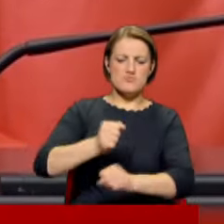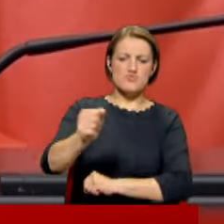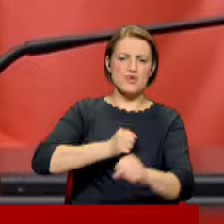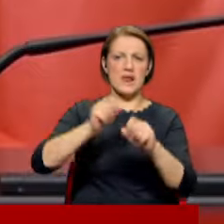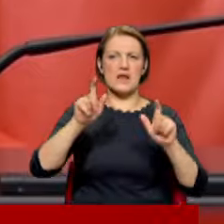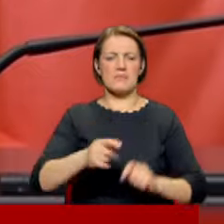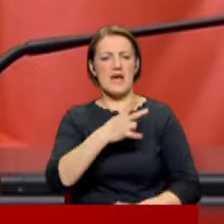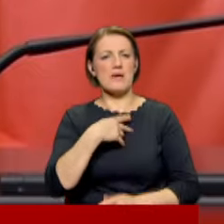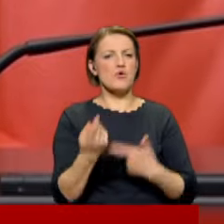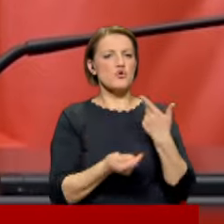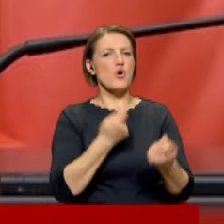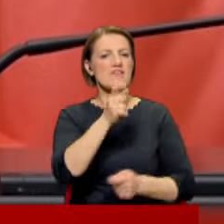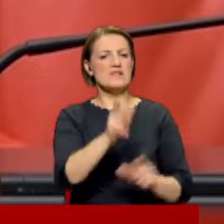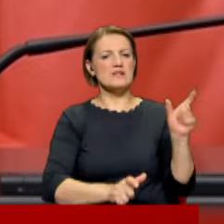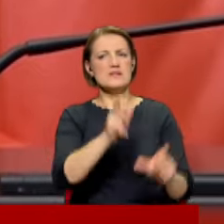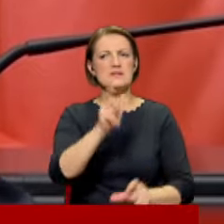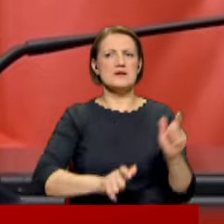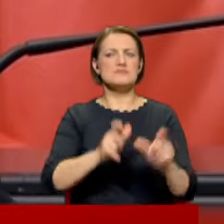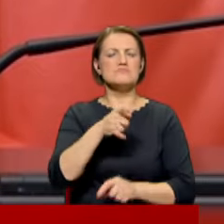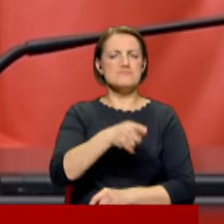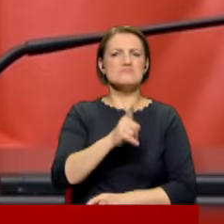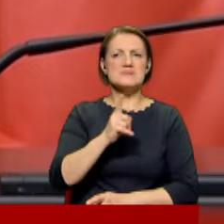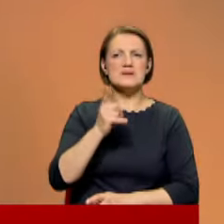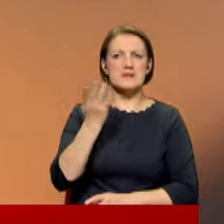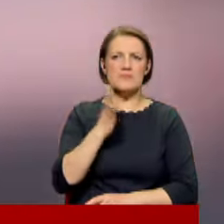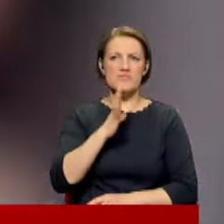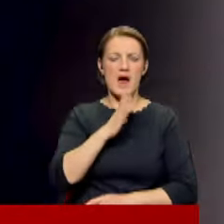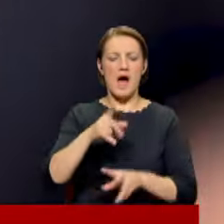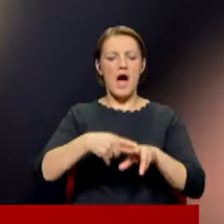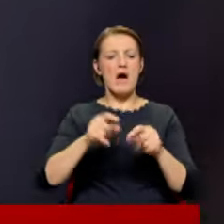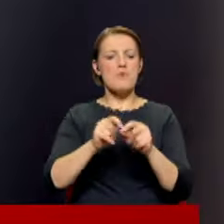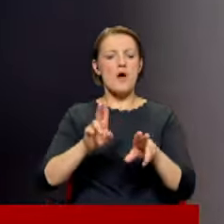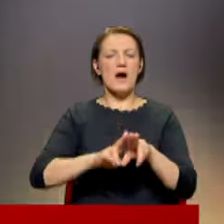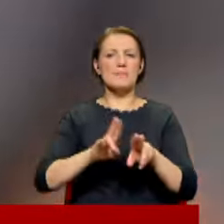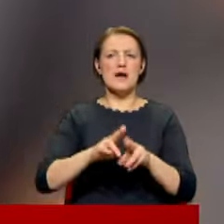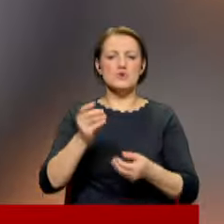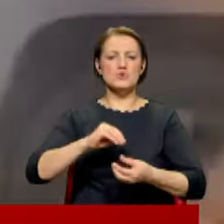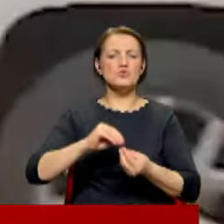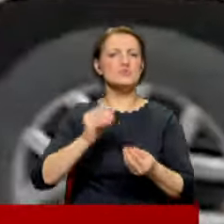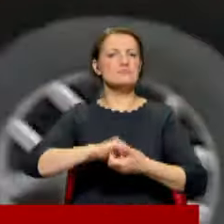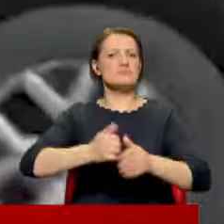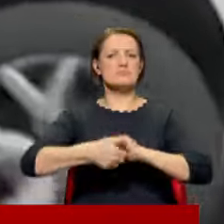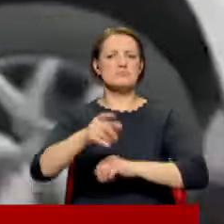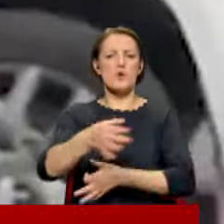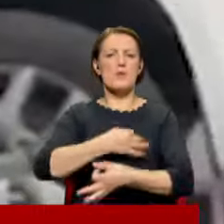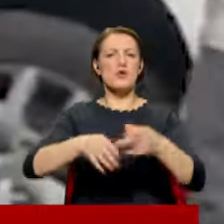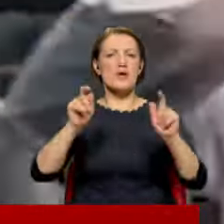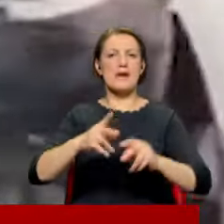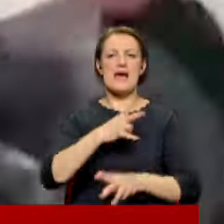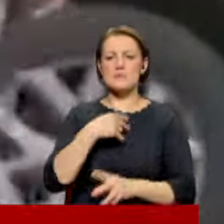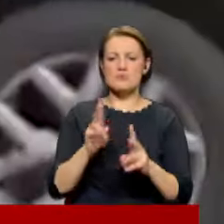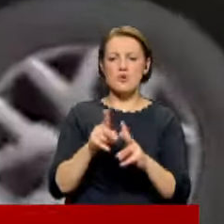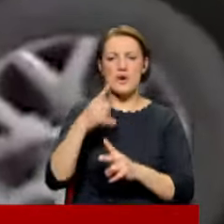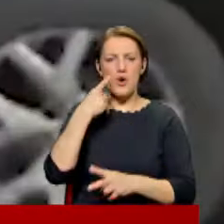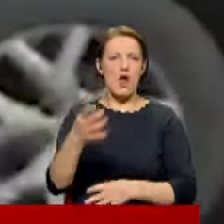edilen emniyet görevlilerinin tasfiye edildiğine dair bir intiba var. Ayhan Bora Kaptan suç örgütü operasyonunu düzenleyen emniyet görevlilerine